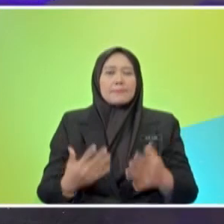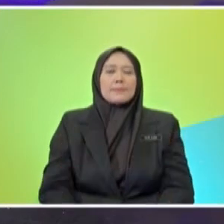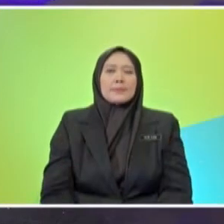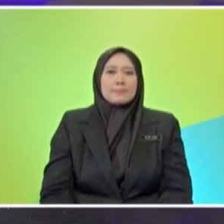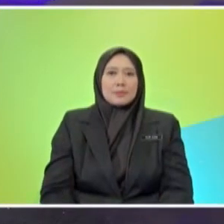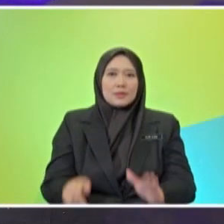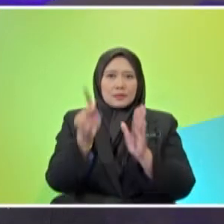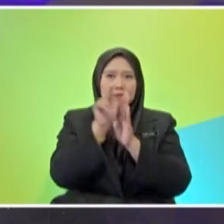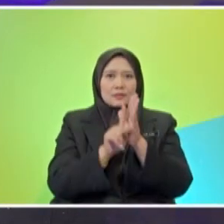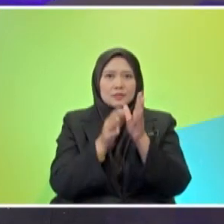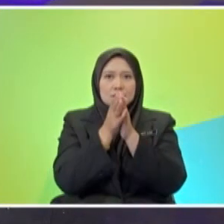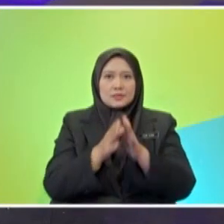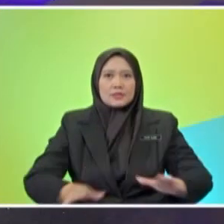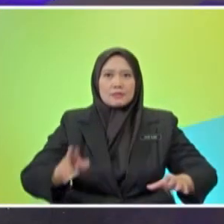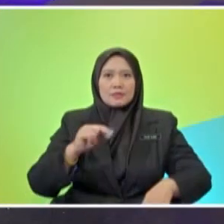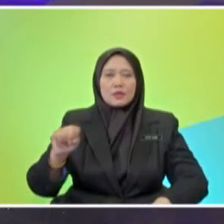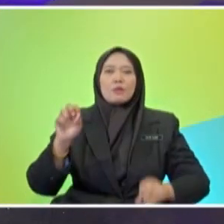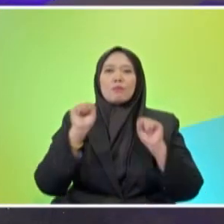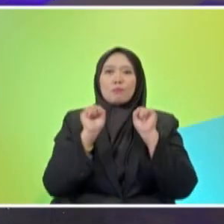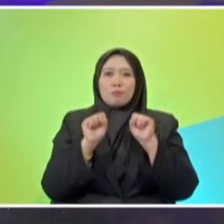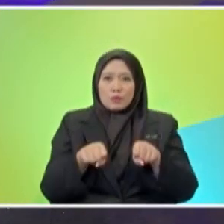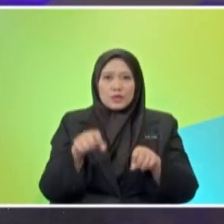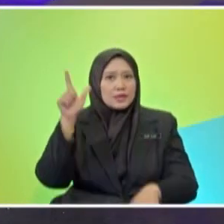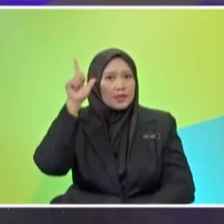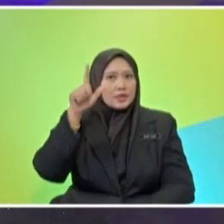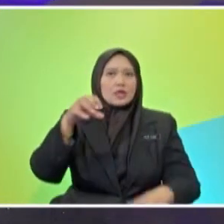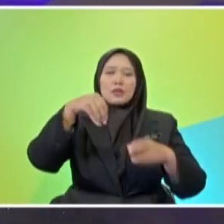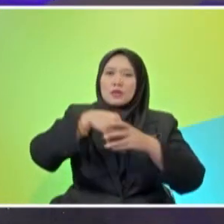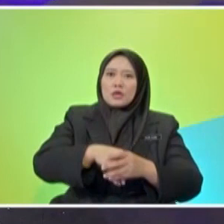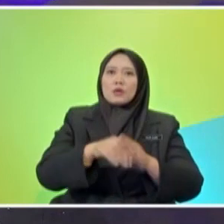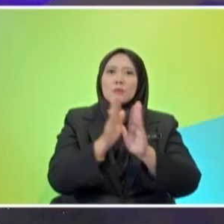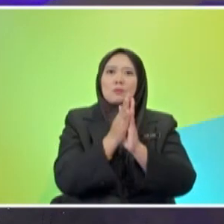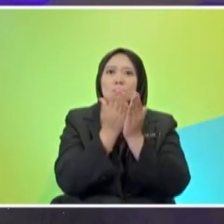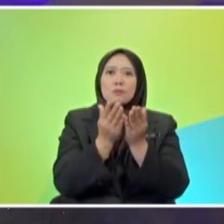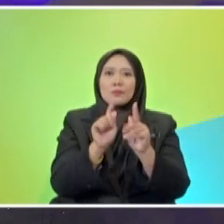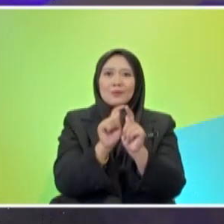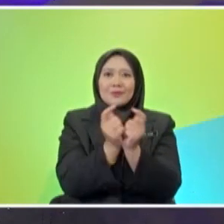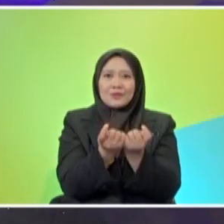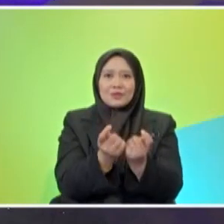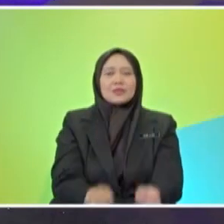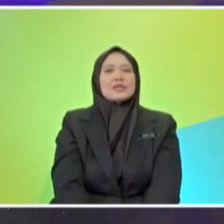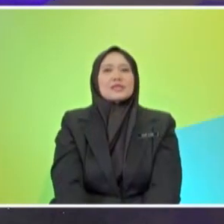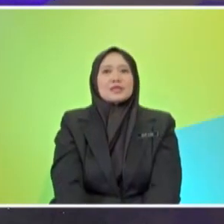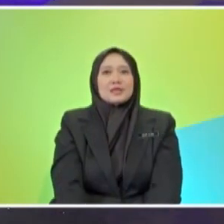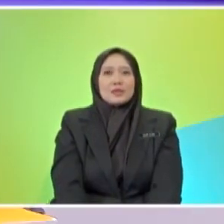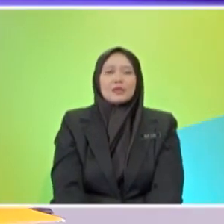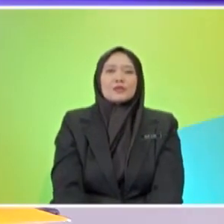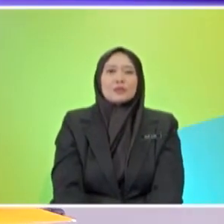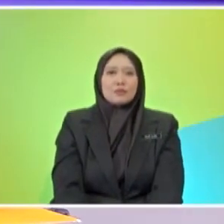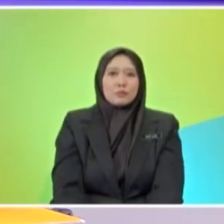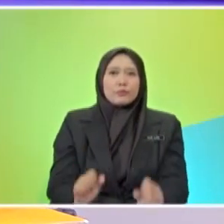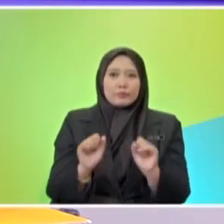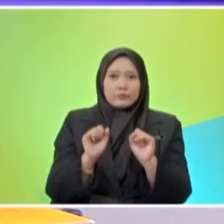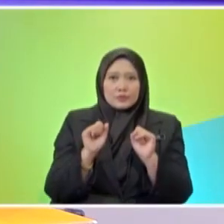untuk cikgu uji Irfan. Kena uji dah. Cikgu akan uji Irfan. Macam mana cara